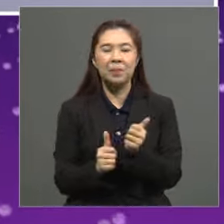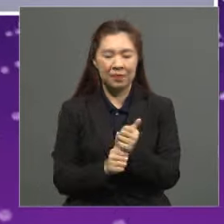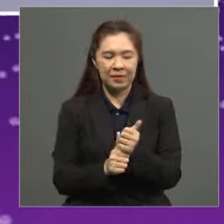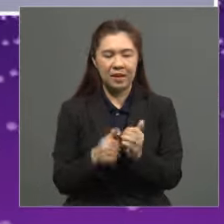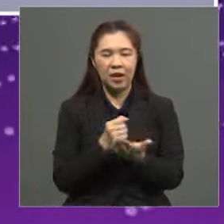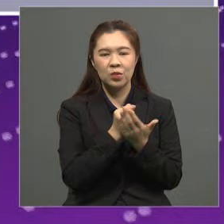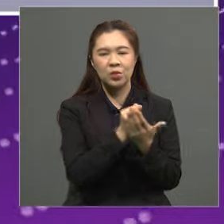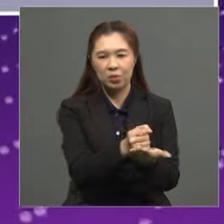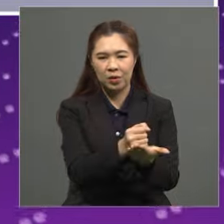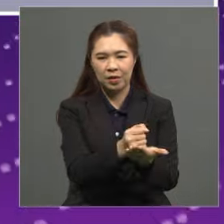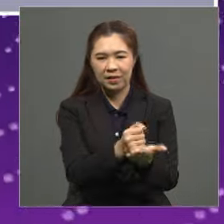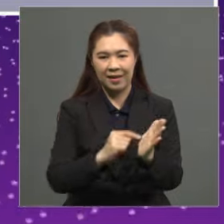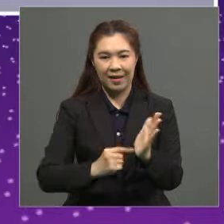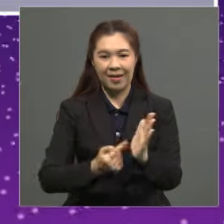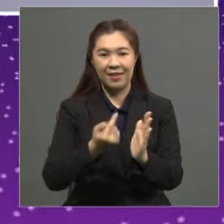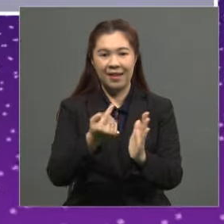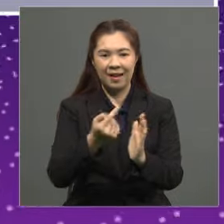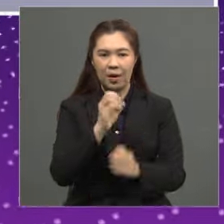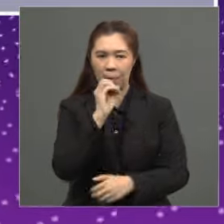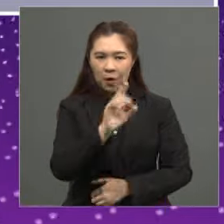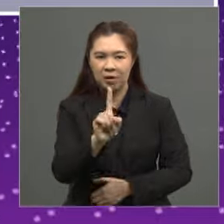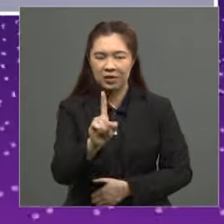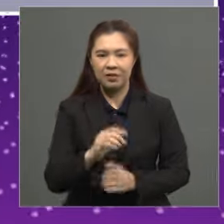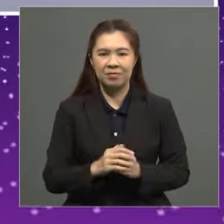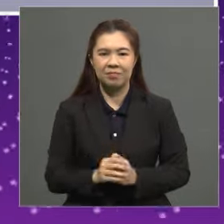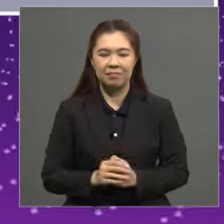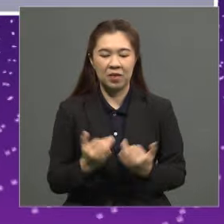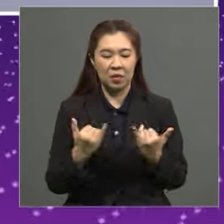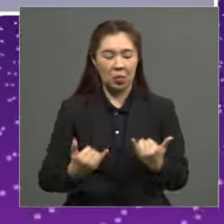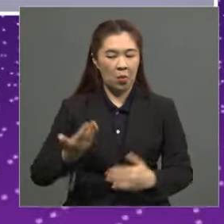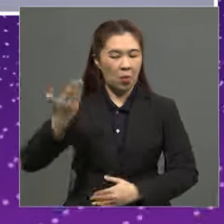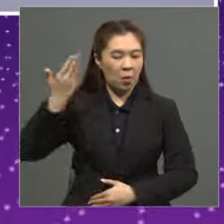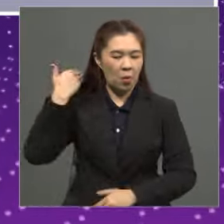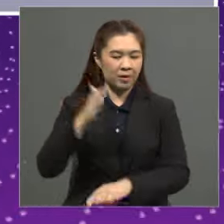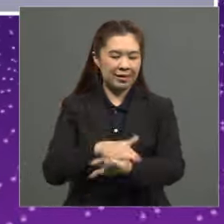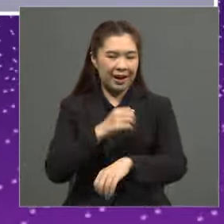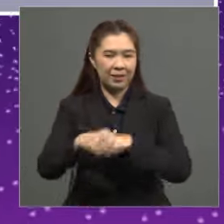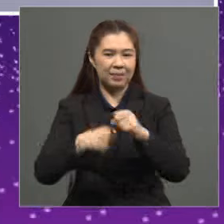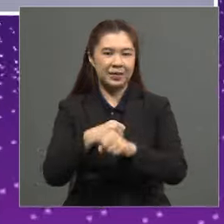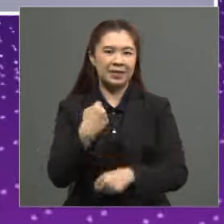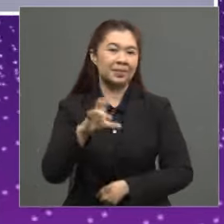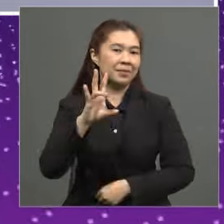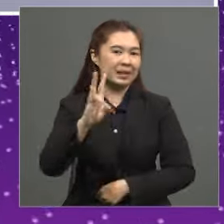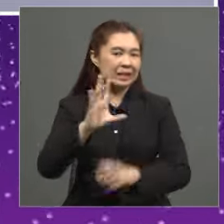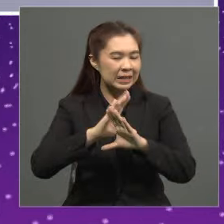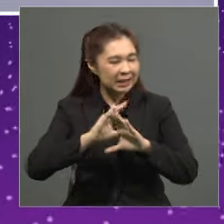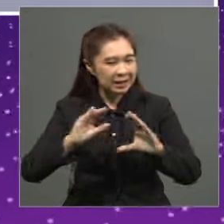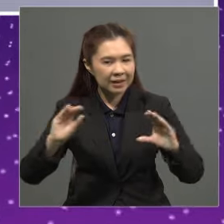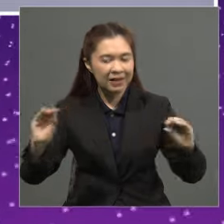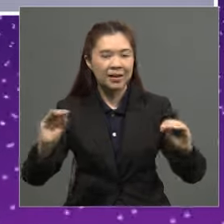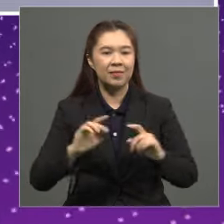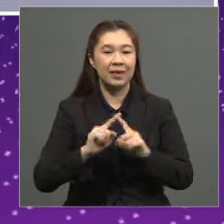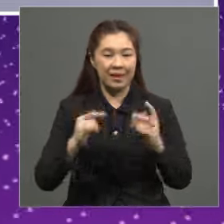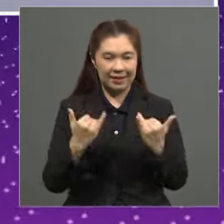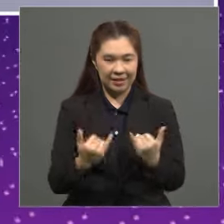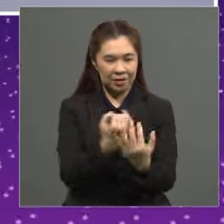ก็ถือเป็นครั้งแรกอย่างอดีตนายกเก็บอกนะว่าโอร้างเวทีมา 17ปีแล้วใช่ค่ะนะครับแต่ว่าอย่างไรก็ตามก็ได้